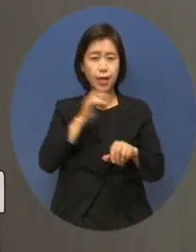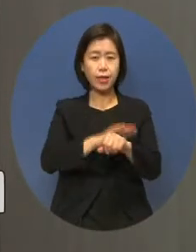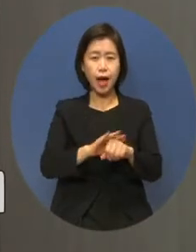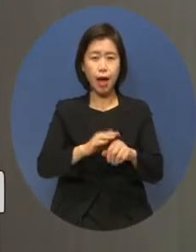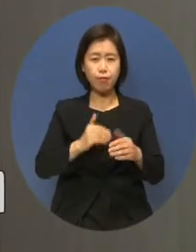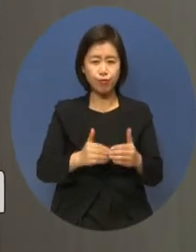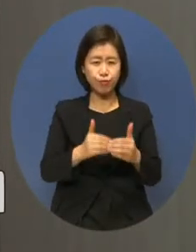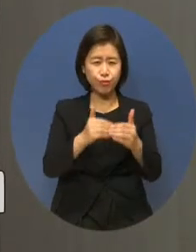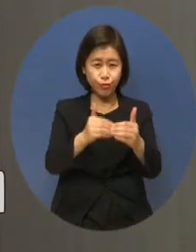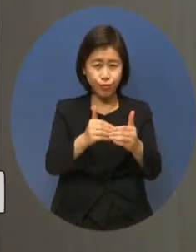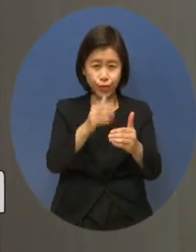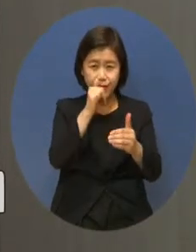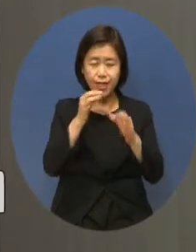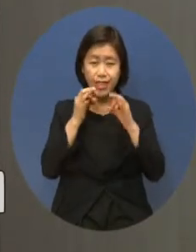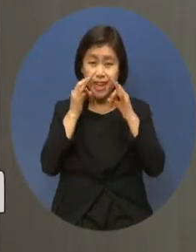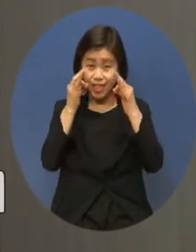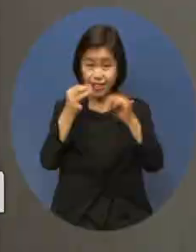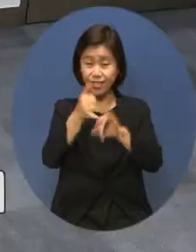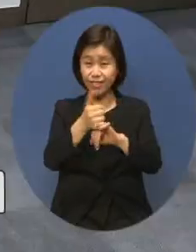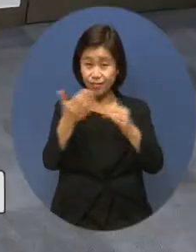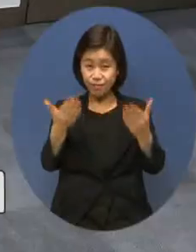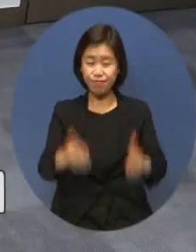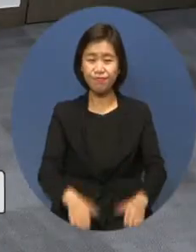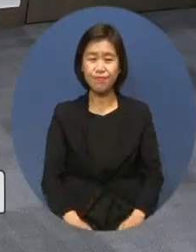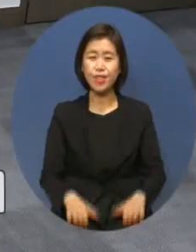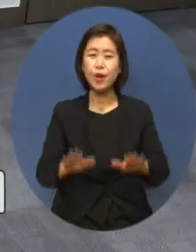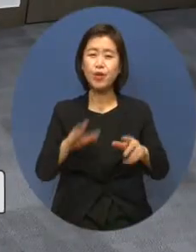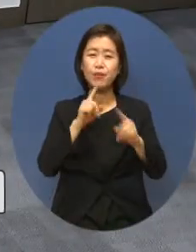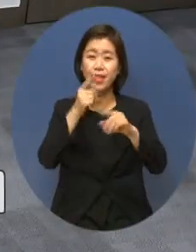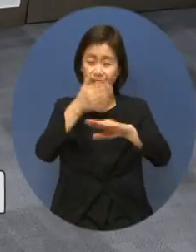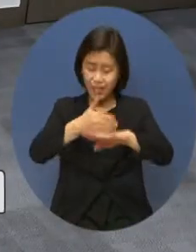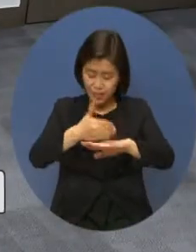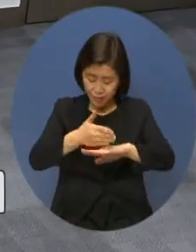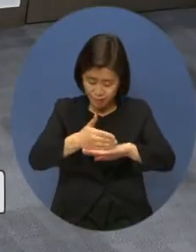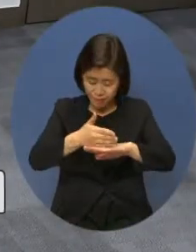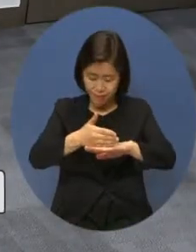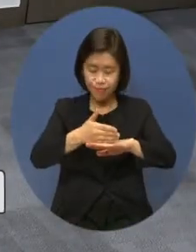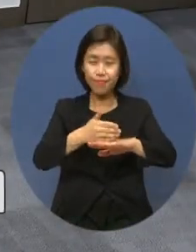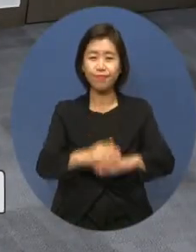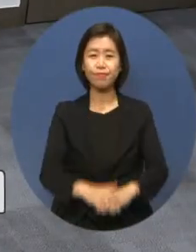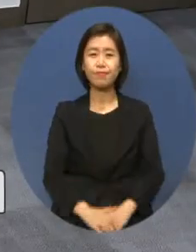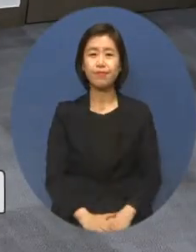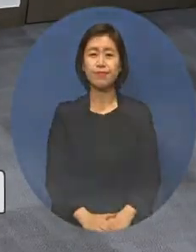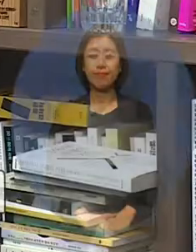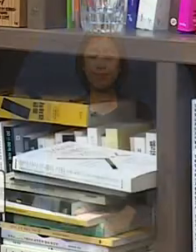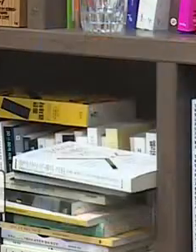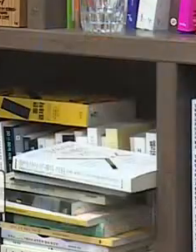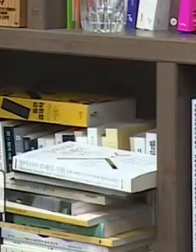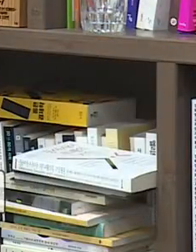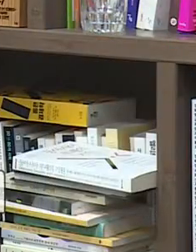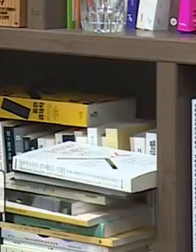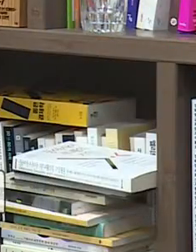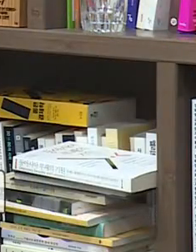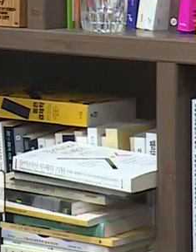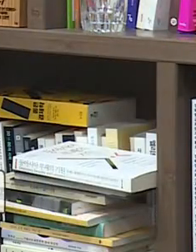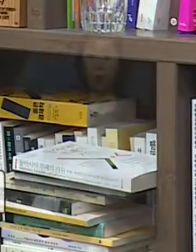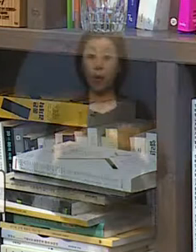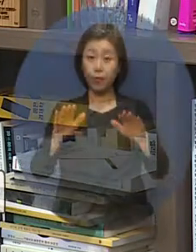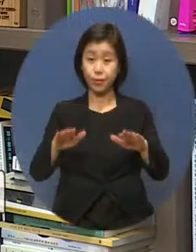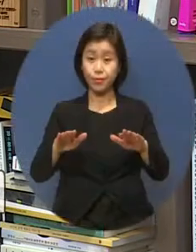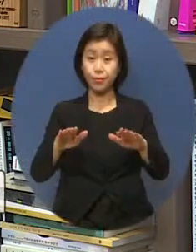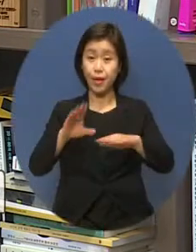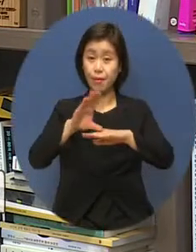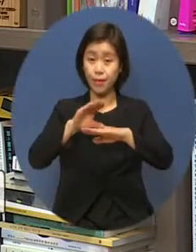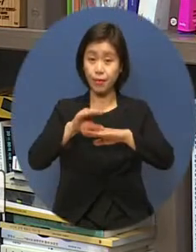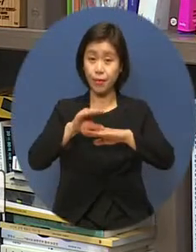있도록 최선을 다하겠습니다. 네, 오늘 말씀 감사합니다. 네, 감사합니다. 네, 오늘은 휴먼